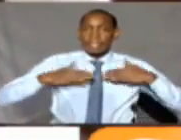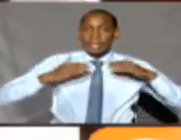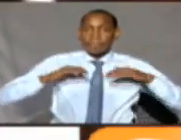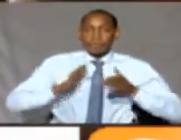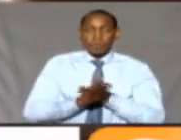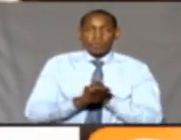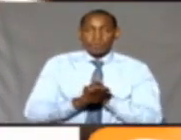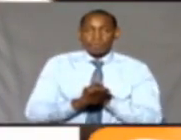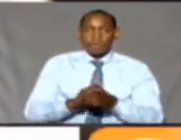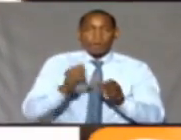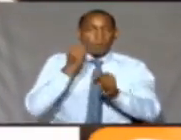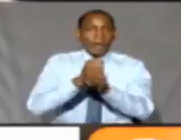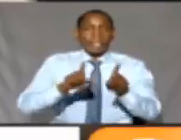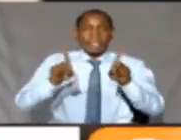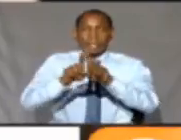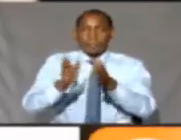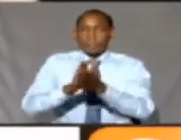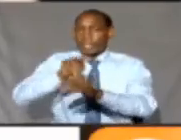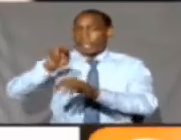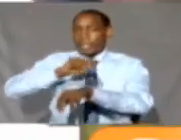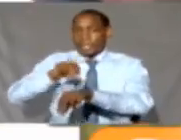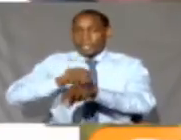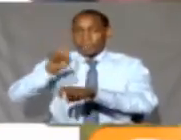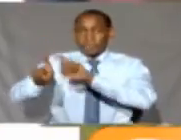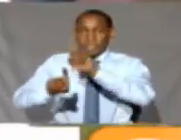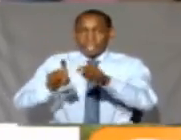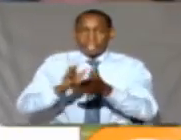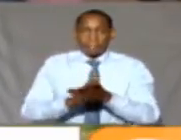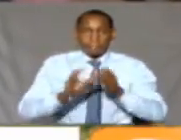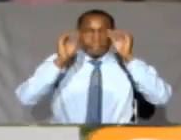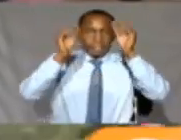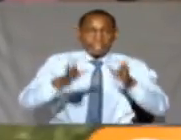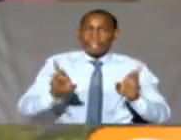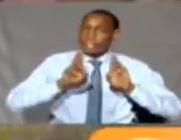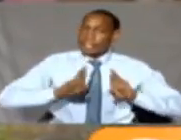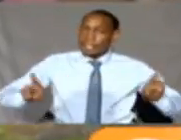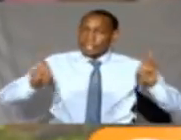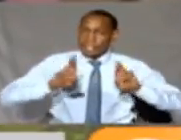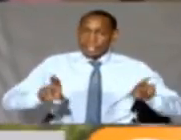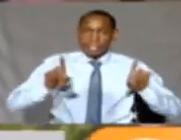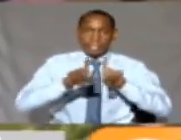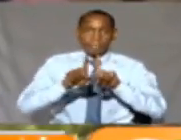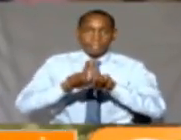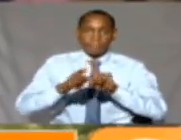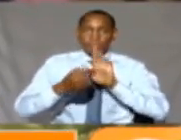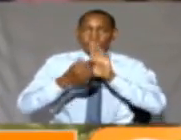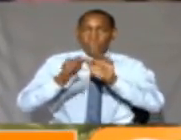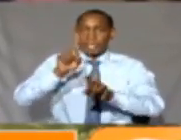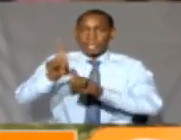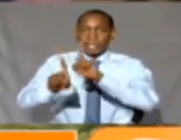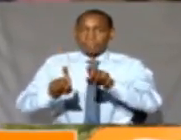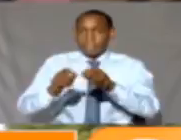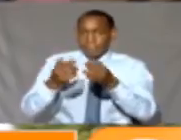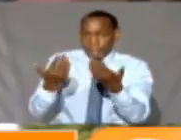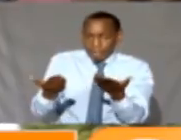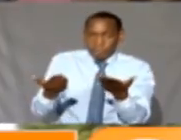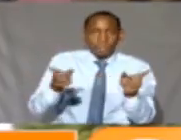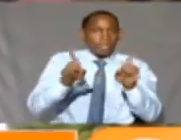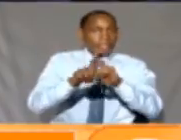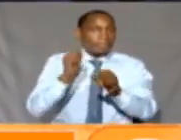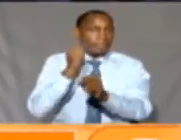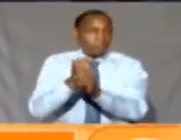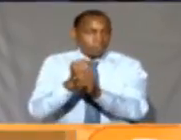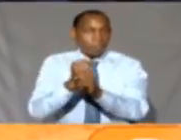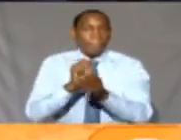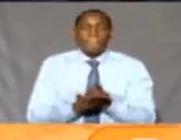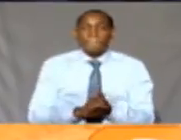zoezi hili halina tofauti na mitihani ya kitaifa. Hata walimu wamejiandaa na pia wameelezwa vile mtihani itakuwa na vile watafanya.